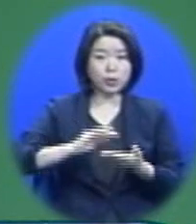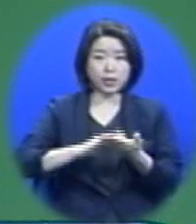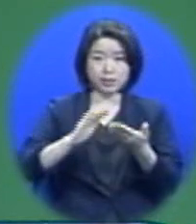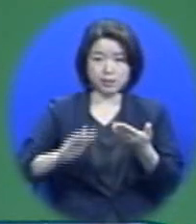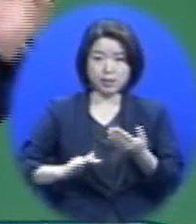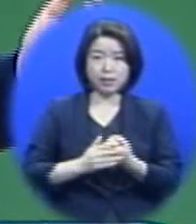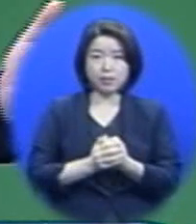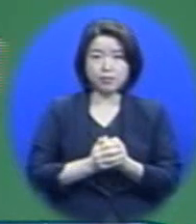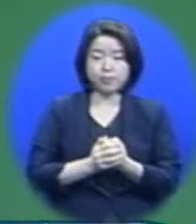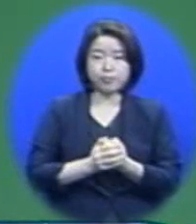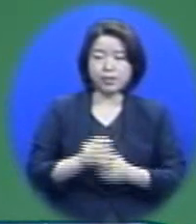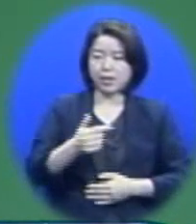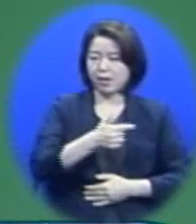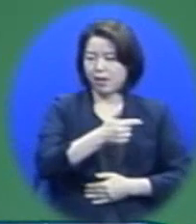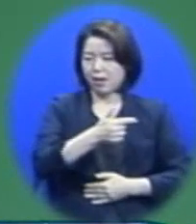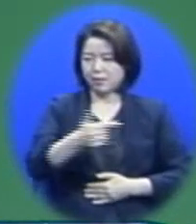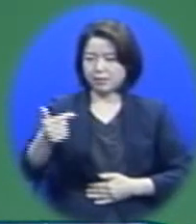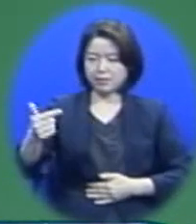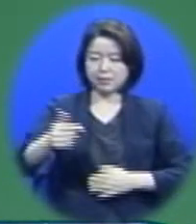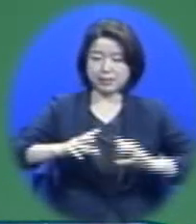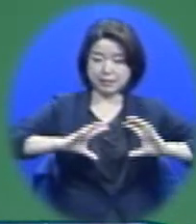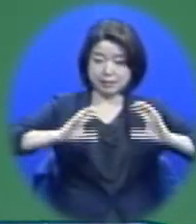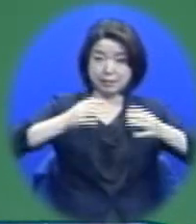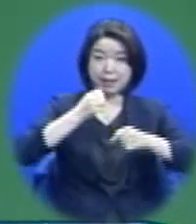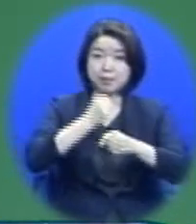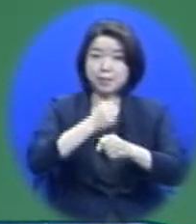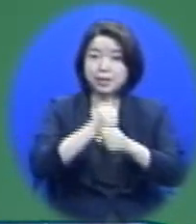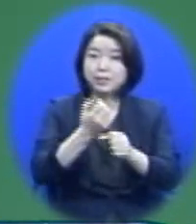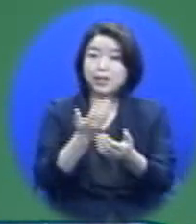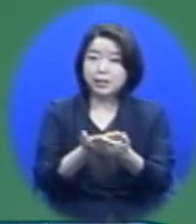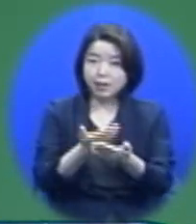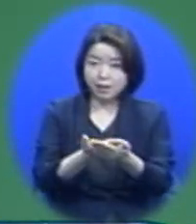뭐 큰 왕국을 이루게 해달라든지 또는